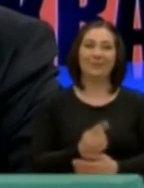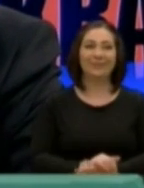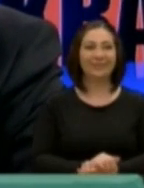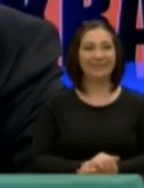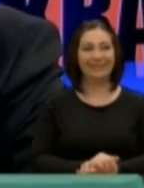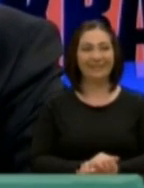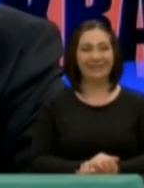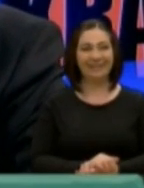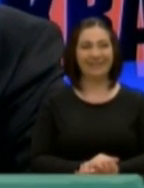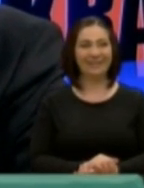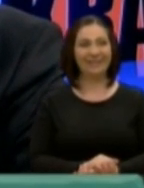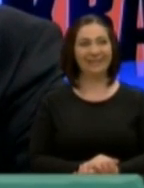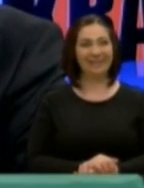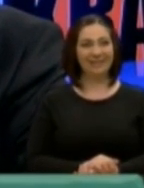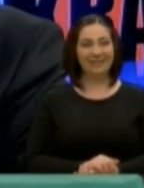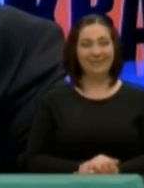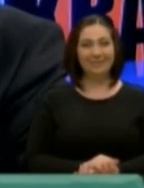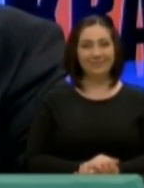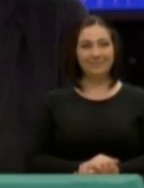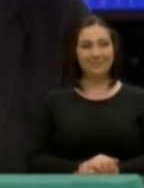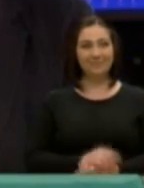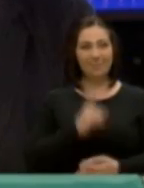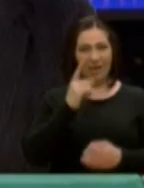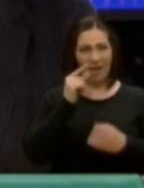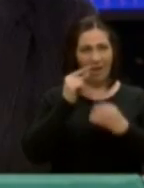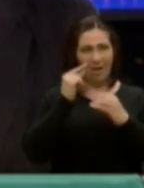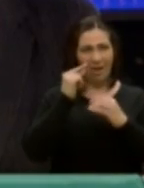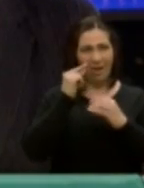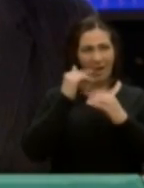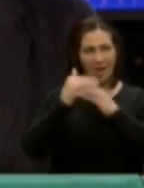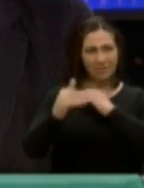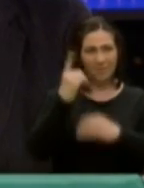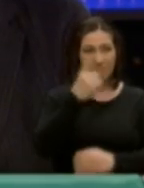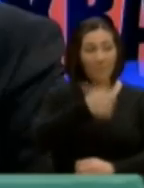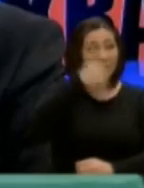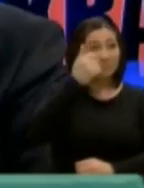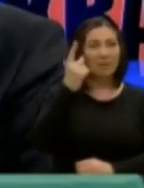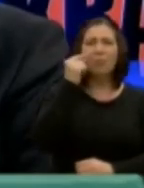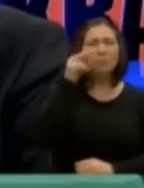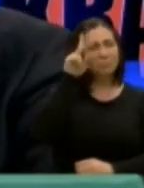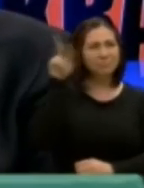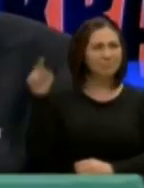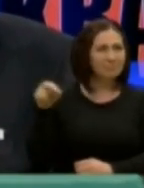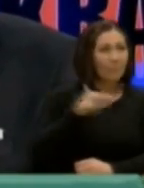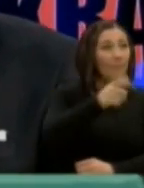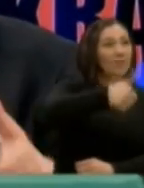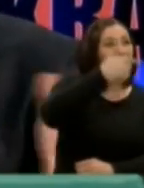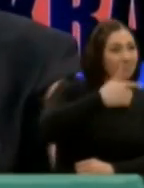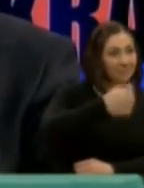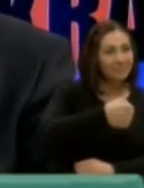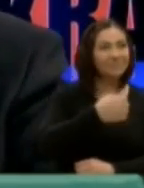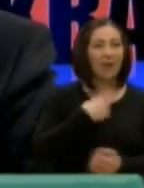harikulade. Peki, hatta işte bir halktan birisi mi, yarısı mı, başkanım mı demiş size? Tabii genellikle ben de İstanbul'da siyah